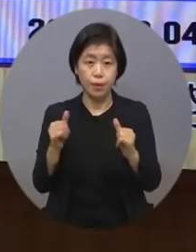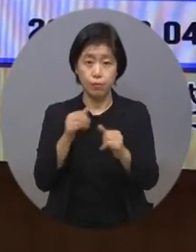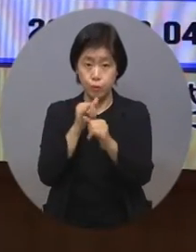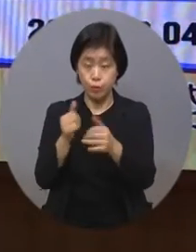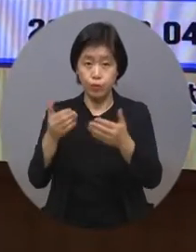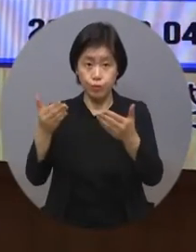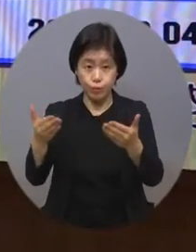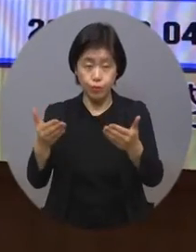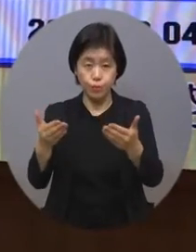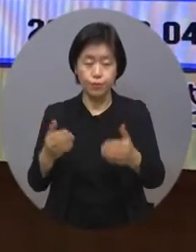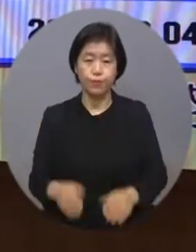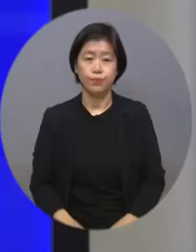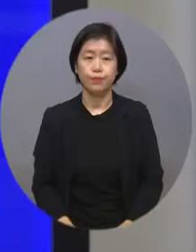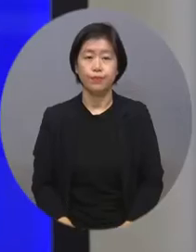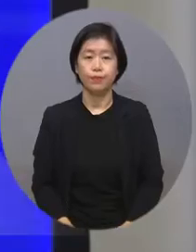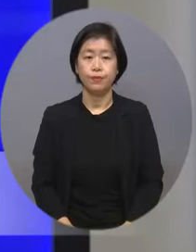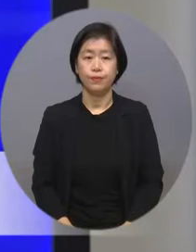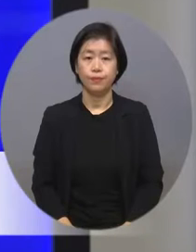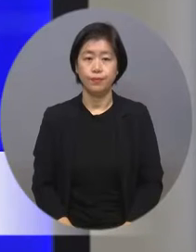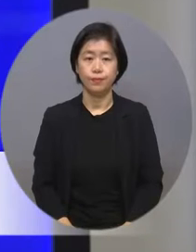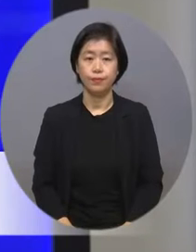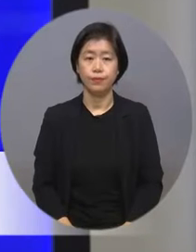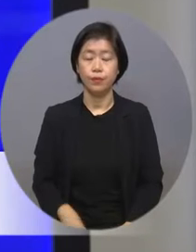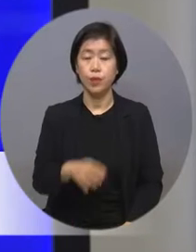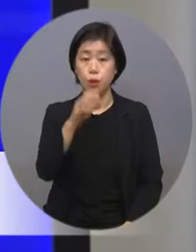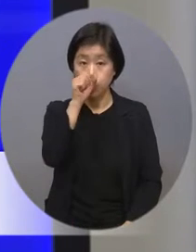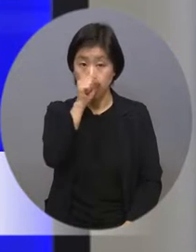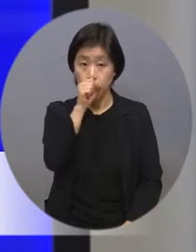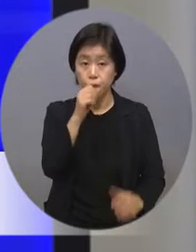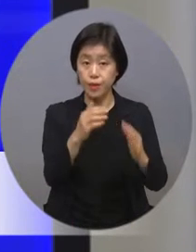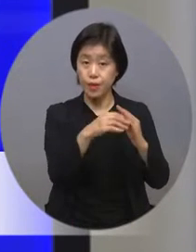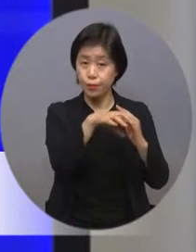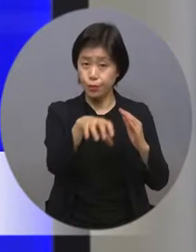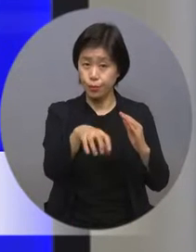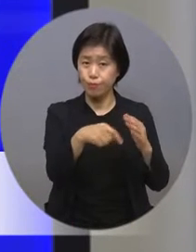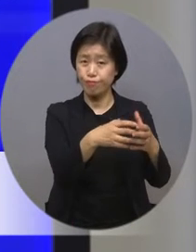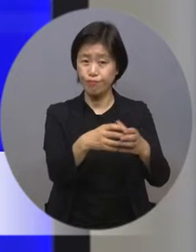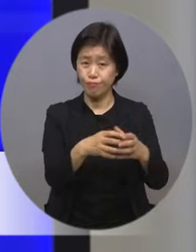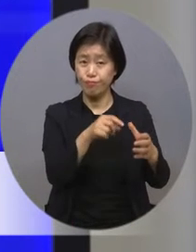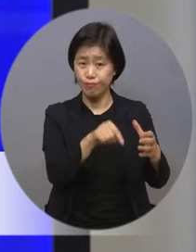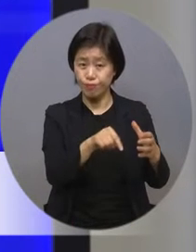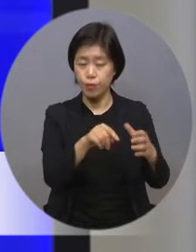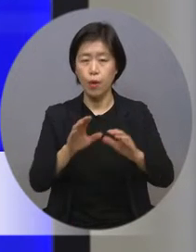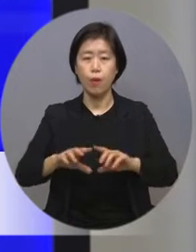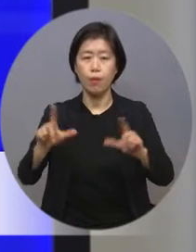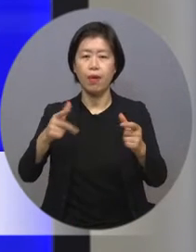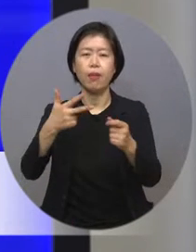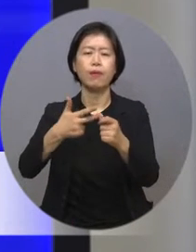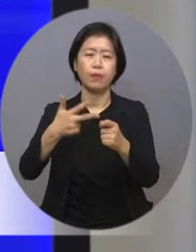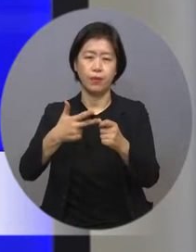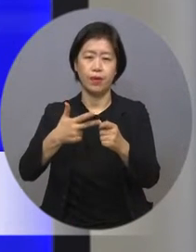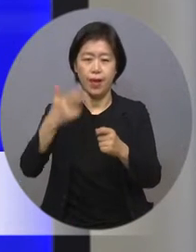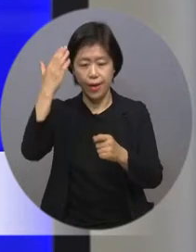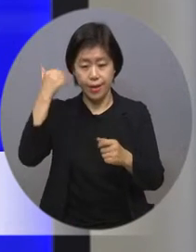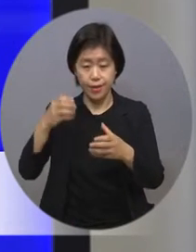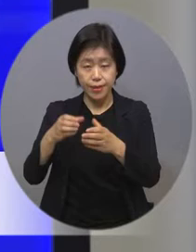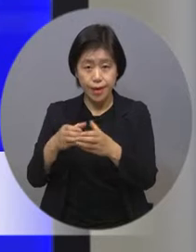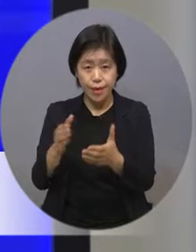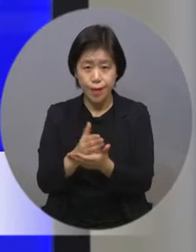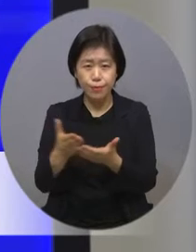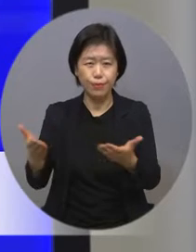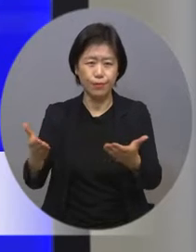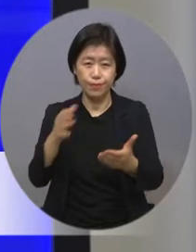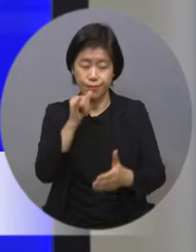발대식을 개최했습니다. 예, 좋은 이웃에서 7번째로 연탄 나눔 발대식을